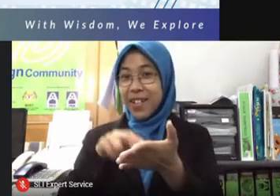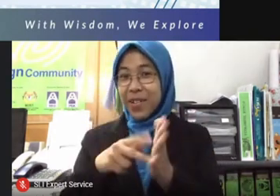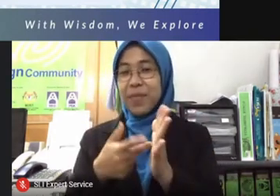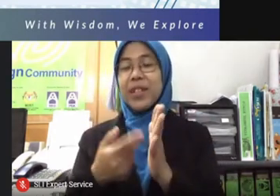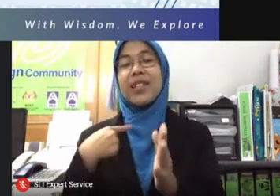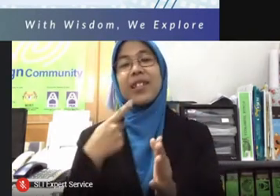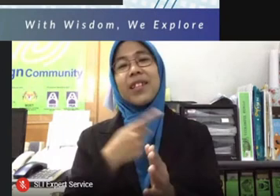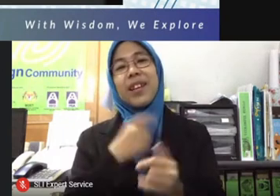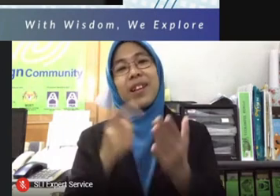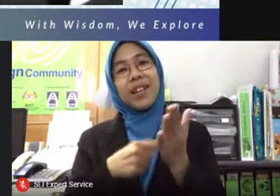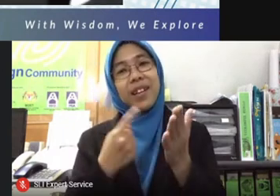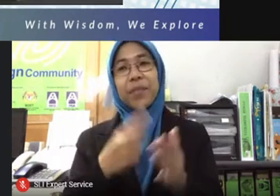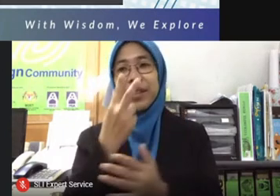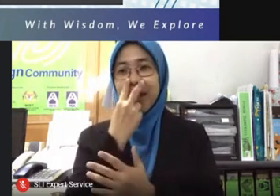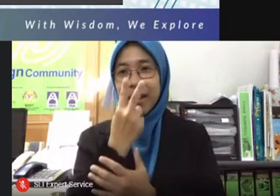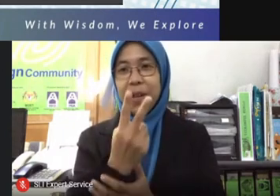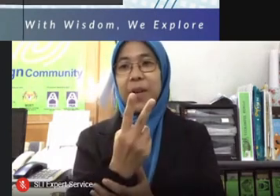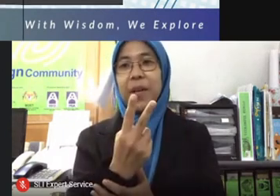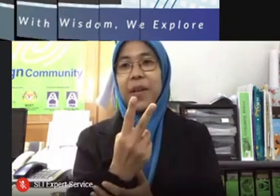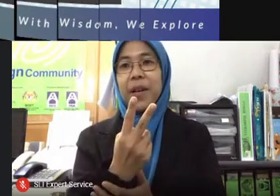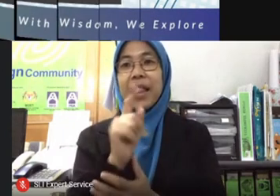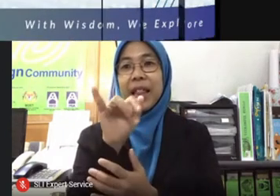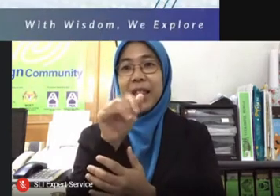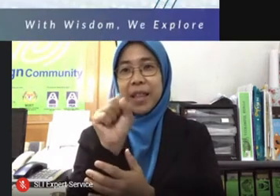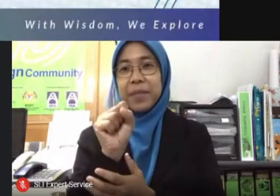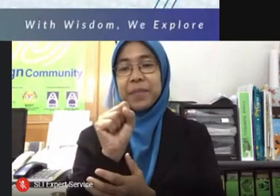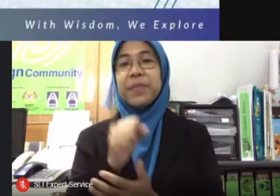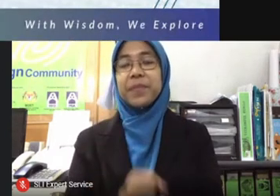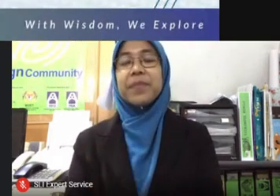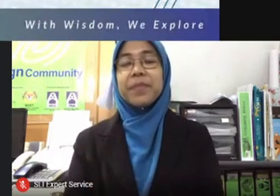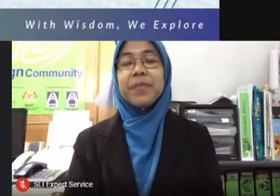dia. Kita kadang-kadang kena tengok jugalah dia punya apa ni, tips dia kan.